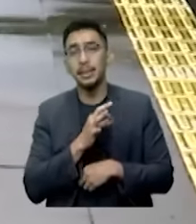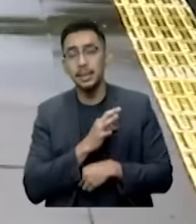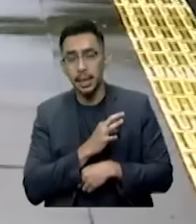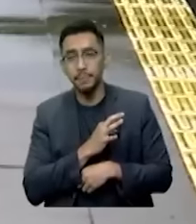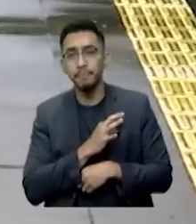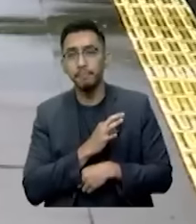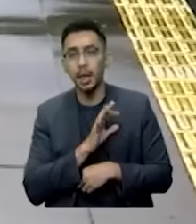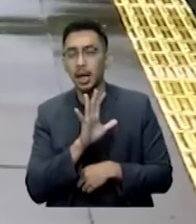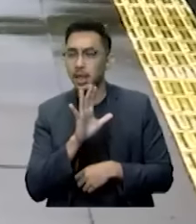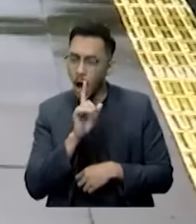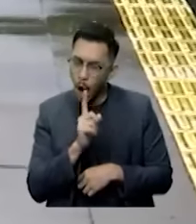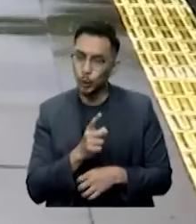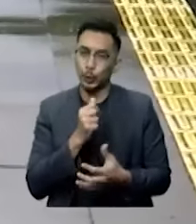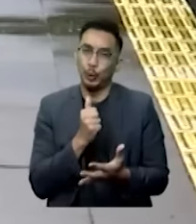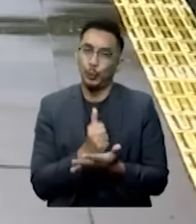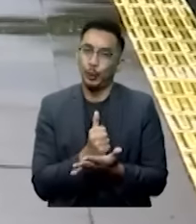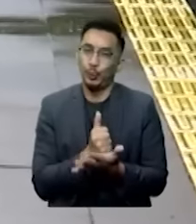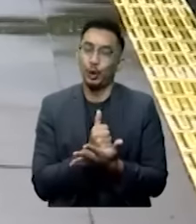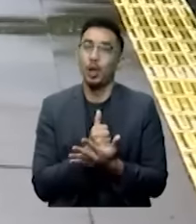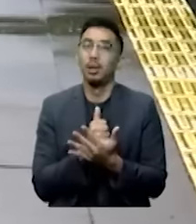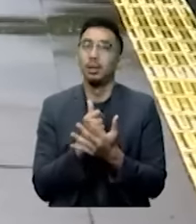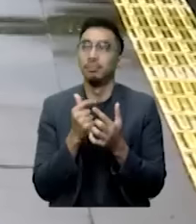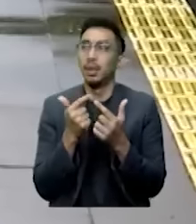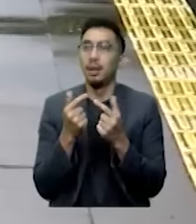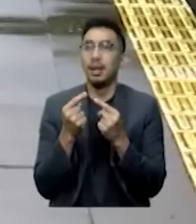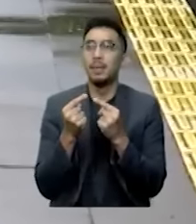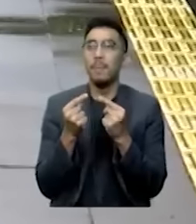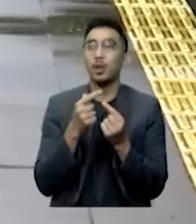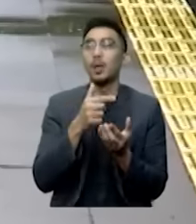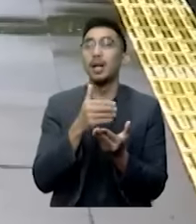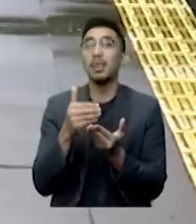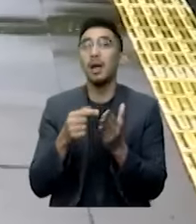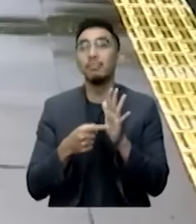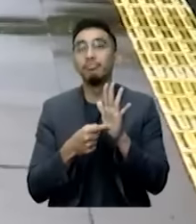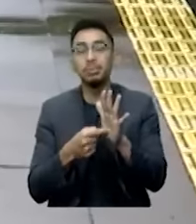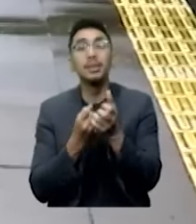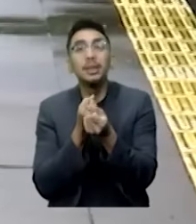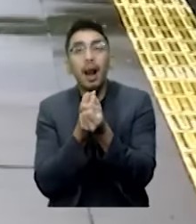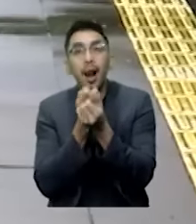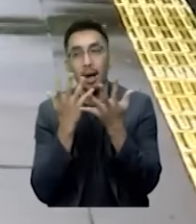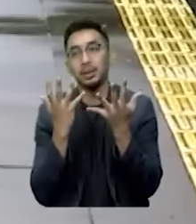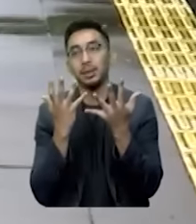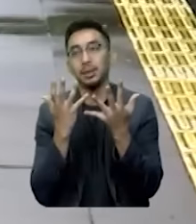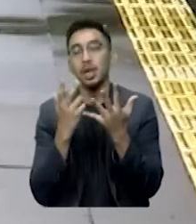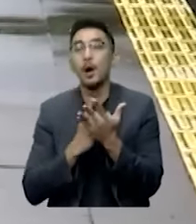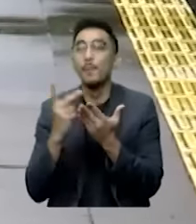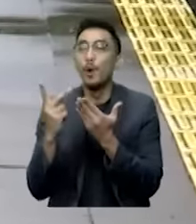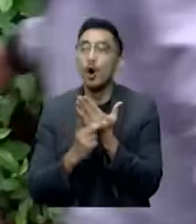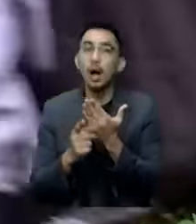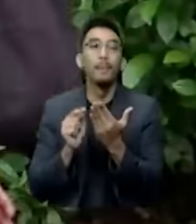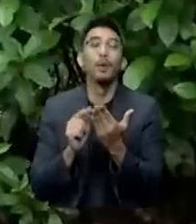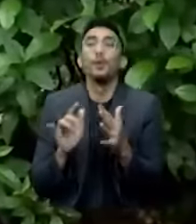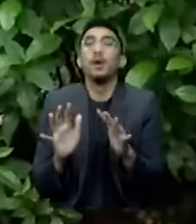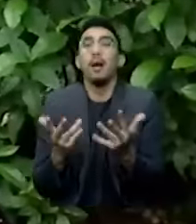debatnya yang benar-benar yang benar-benar bisa bawa data, yang benar-benar bisa memaparkan program-program yang akan mau dibawa nanti